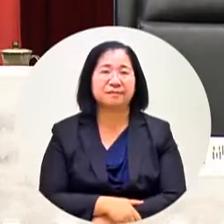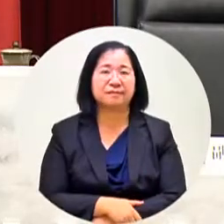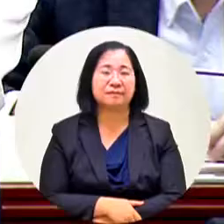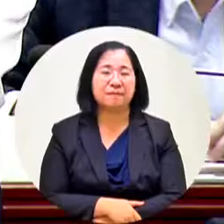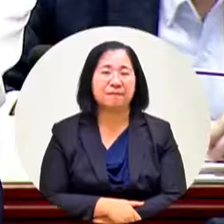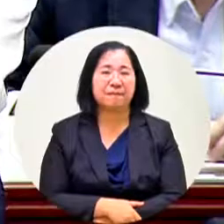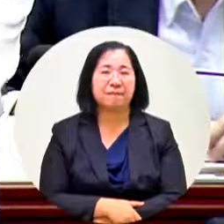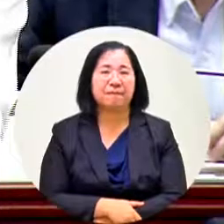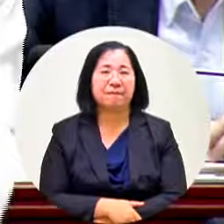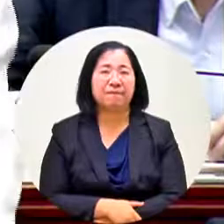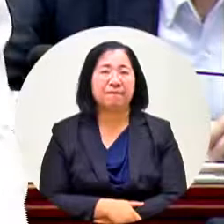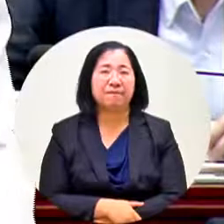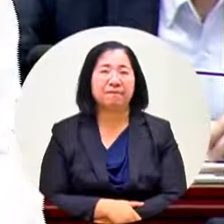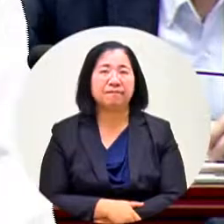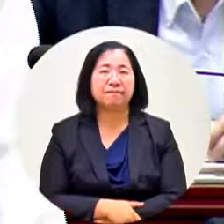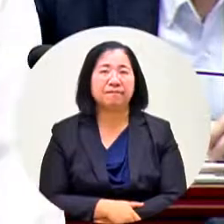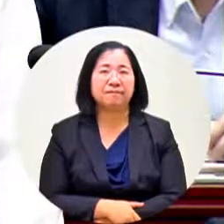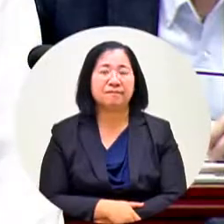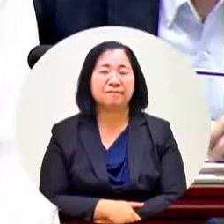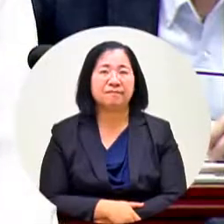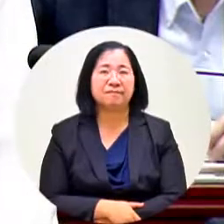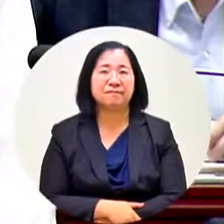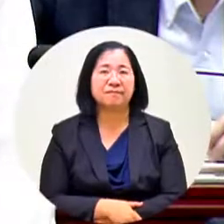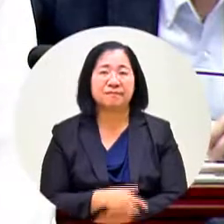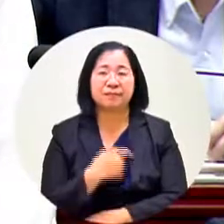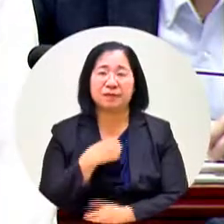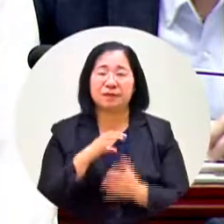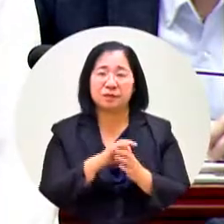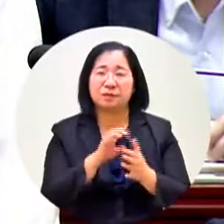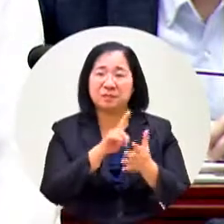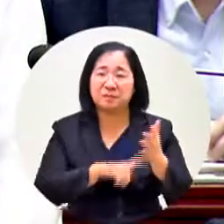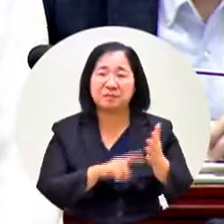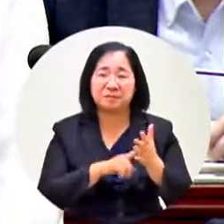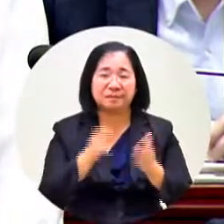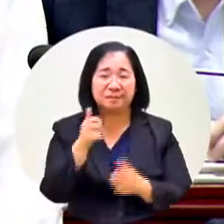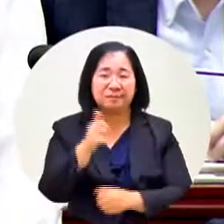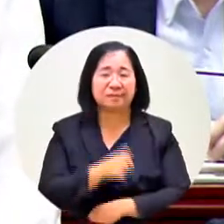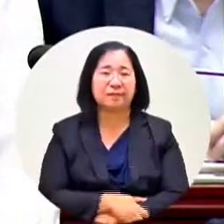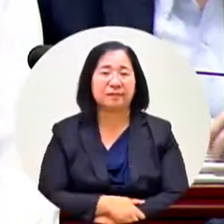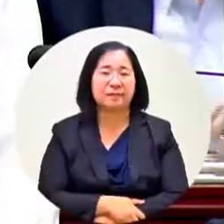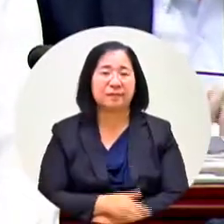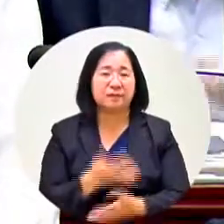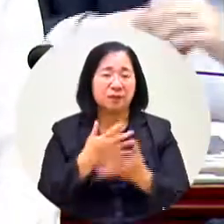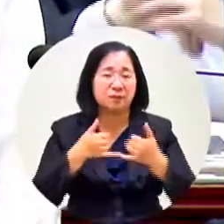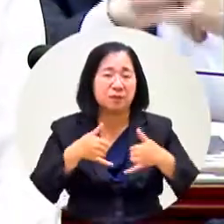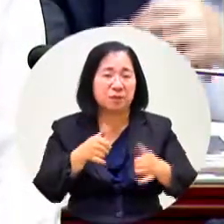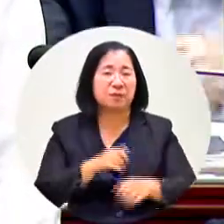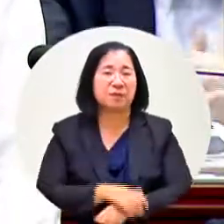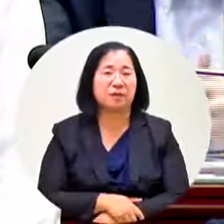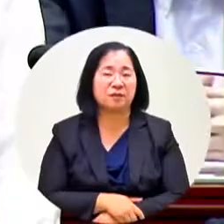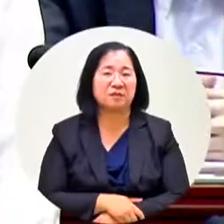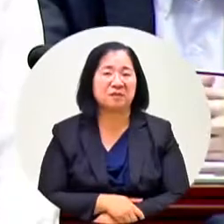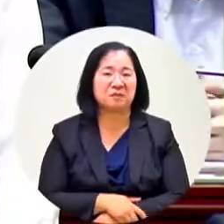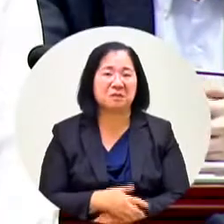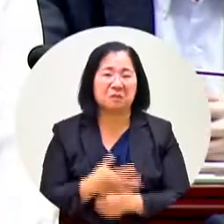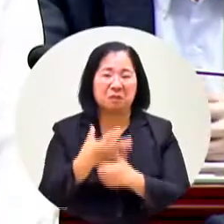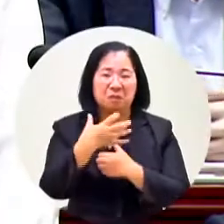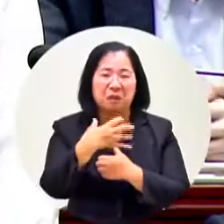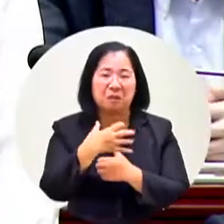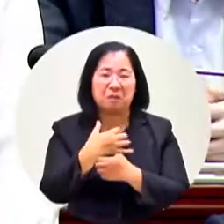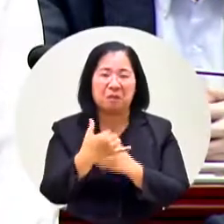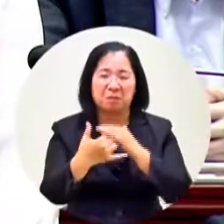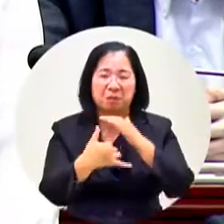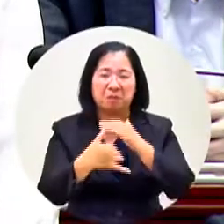的最辛苦的一群我们的爱心的教保员哈，请你们给他们一个肯定，好不好？好，以上谢谢。 警察局